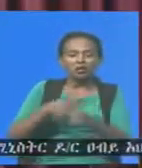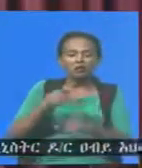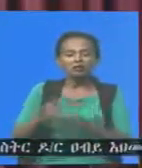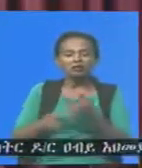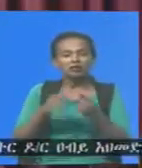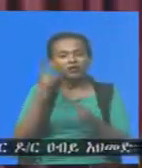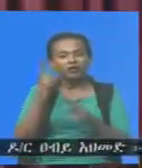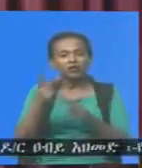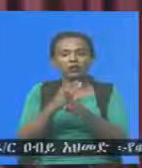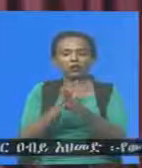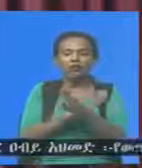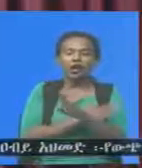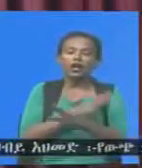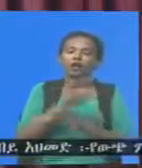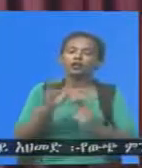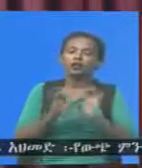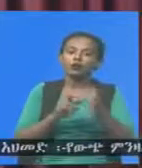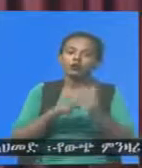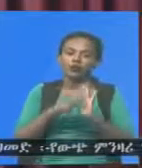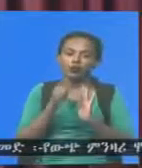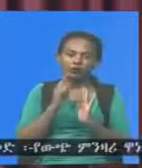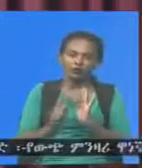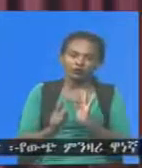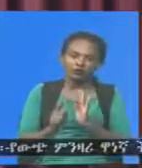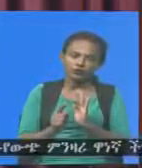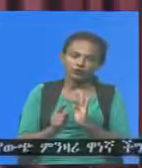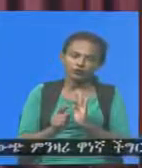ማስተካከያ ይደረግበታል ማለት ነው